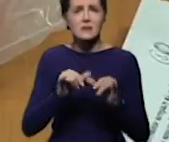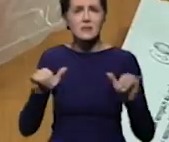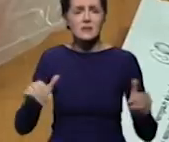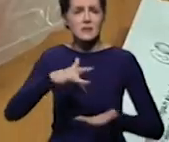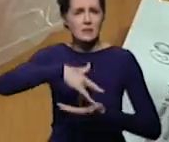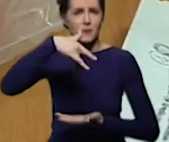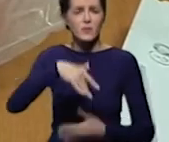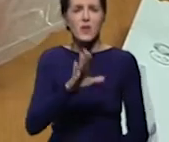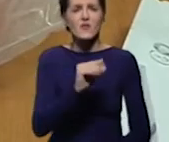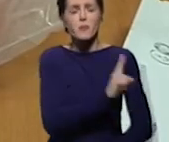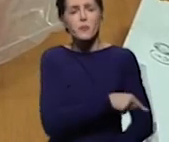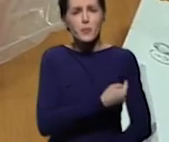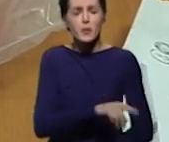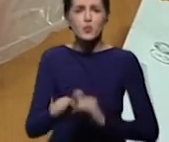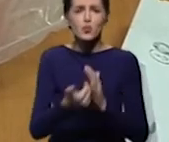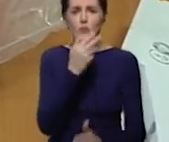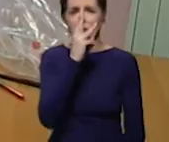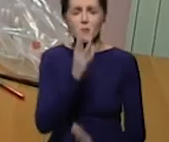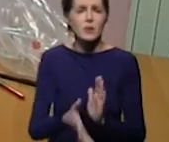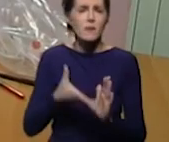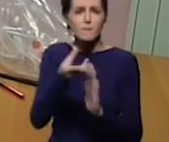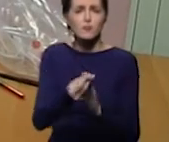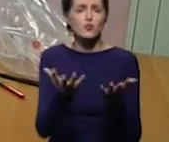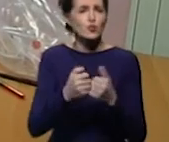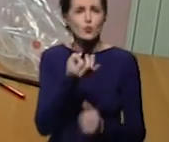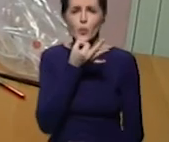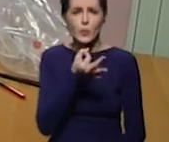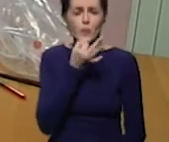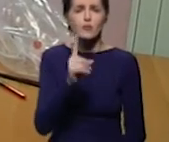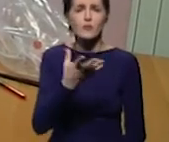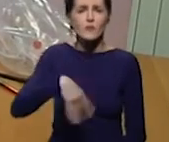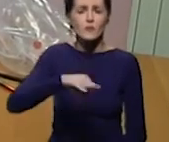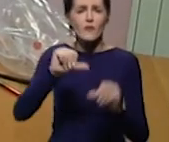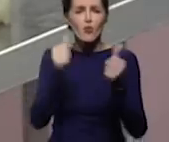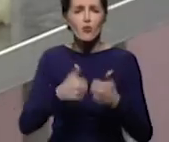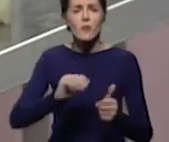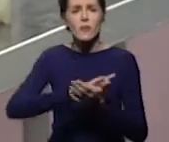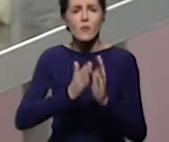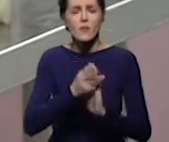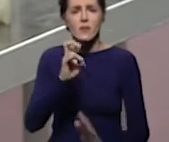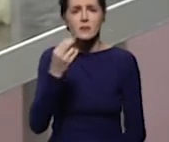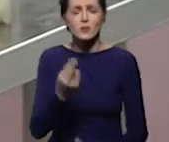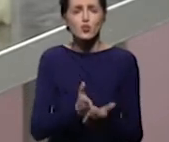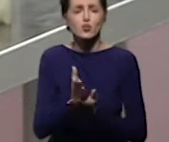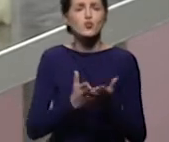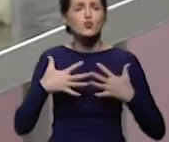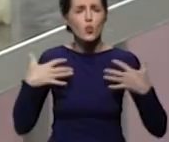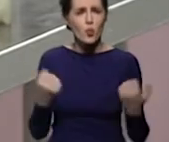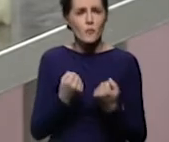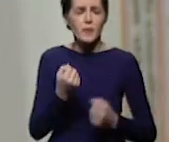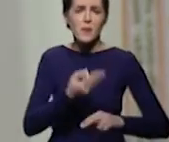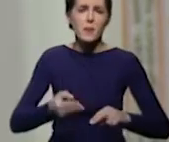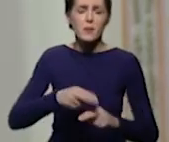центру. А ось в лікарнях нову зарплатню ще не нарахували, бо заклади й досі оформлюють договори з Національною службою здоров'я. Тому